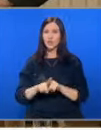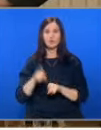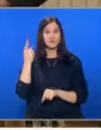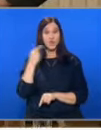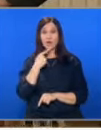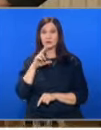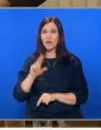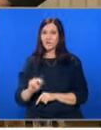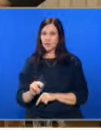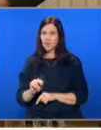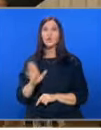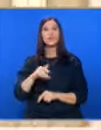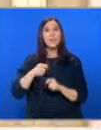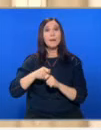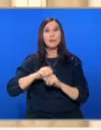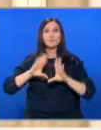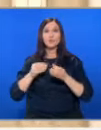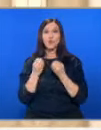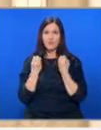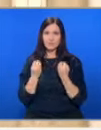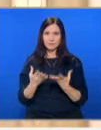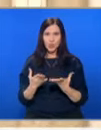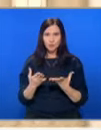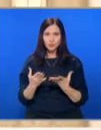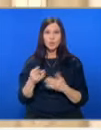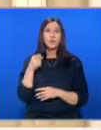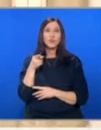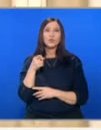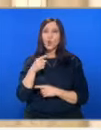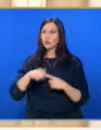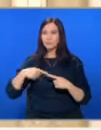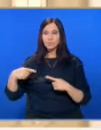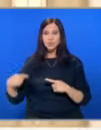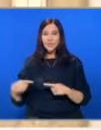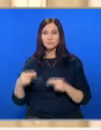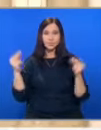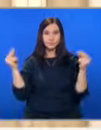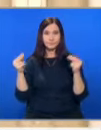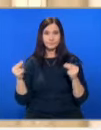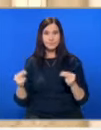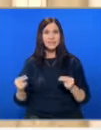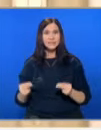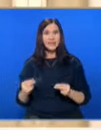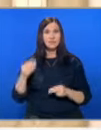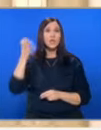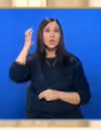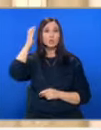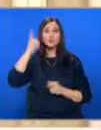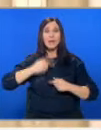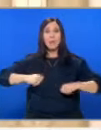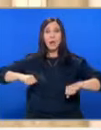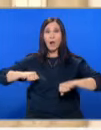вчера заявих, ще направя всичко възможно този процес по сформиране на служебен